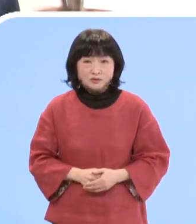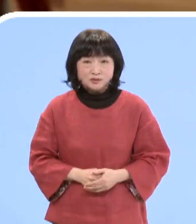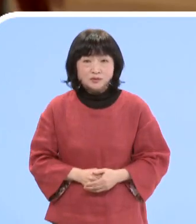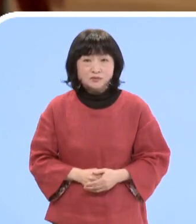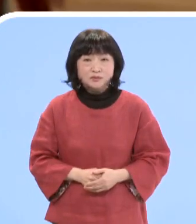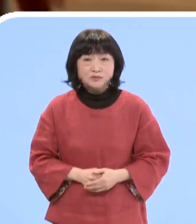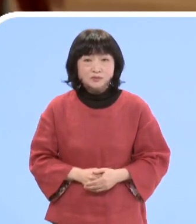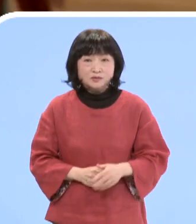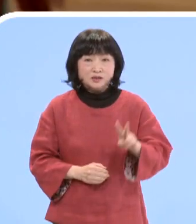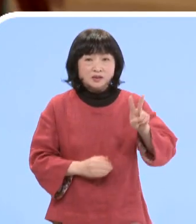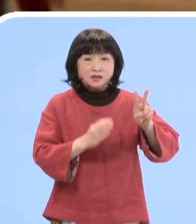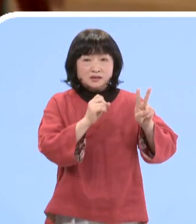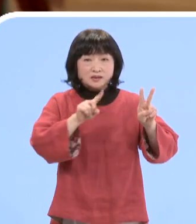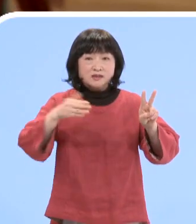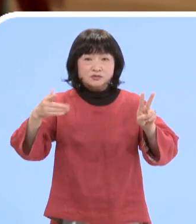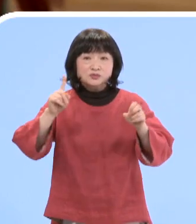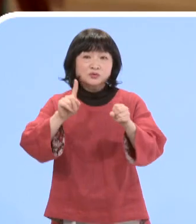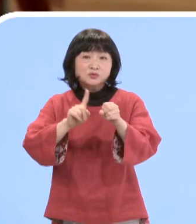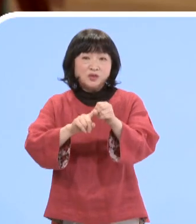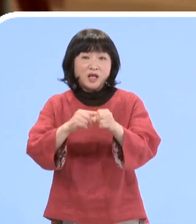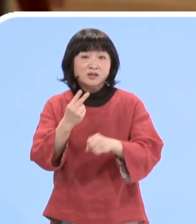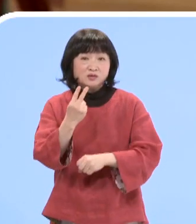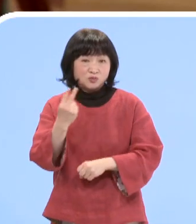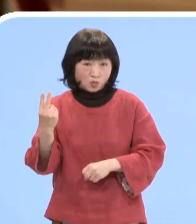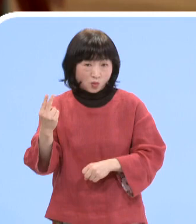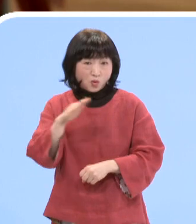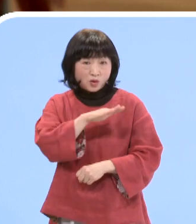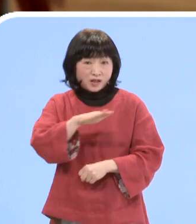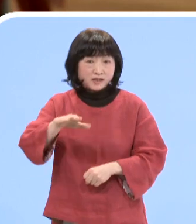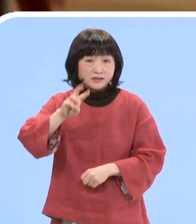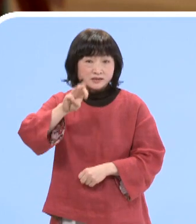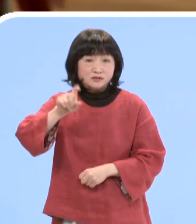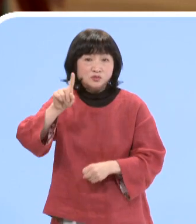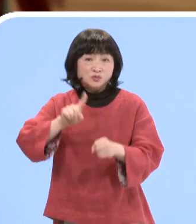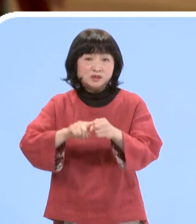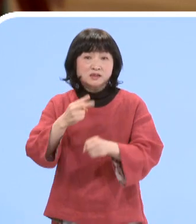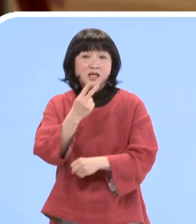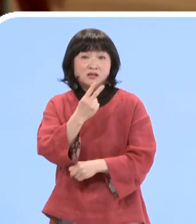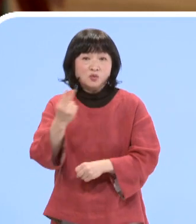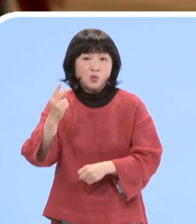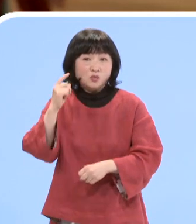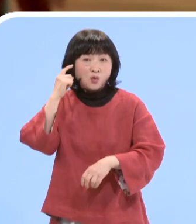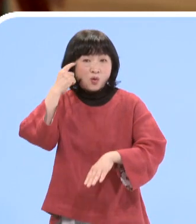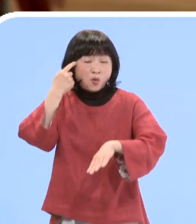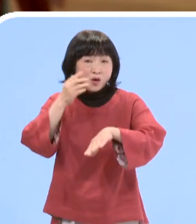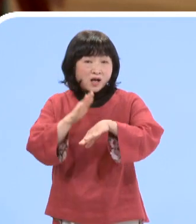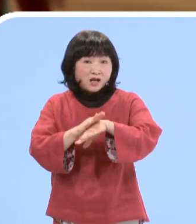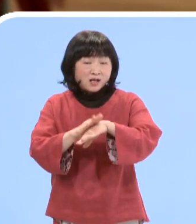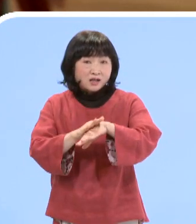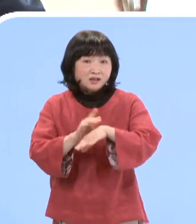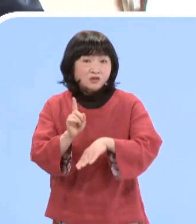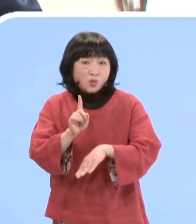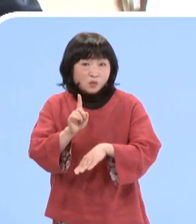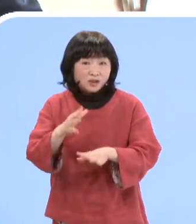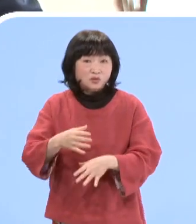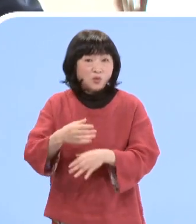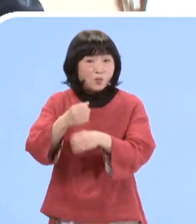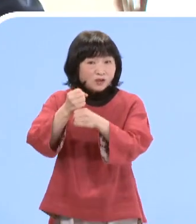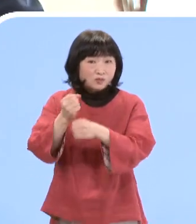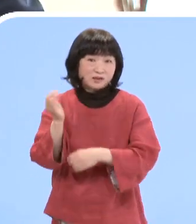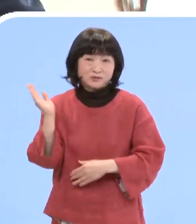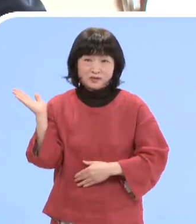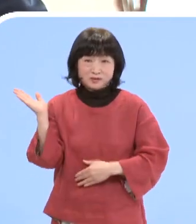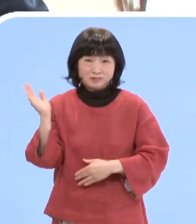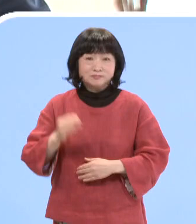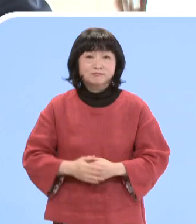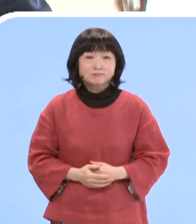は 2019年度平成31年度はどういう、ね、位置づけになるのかっていうのを整理してみたのがこのフリップなんです